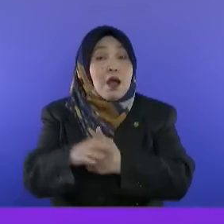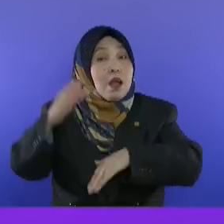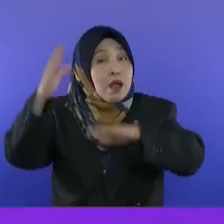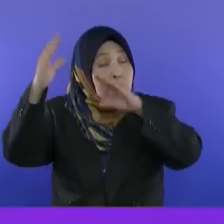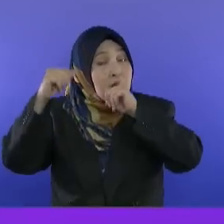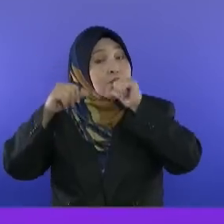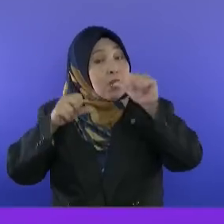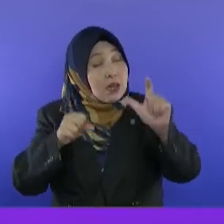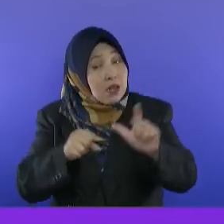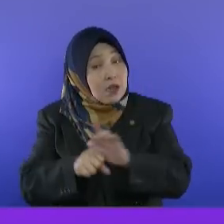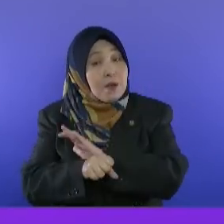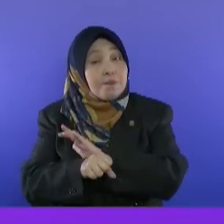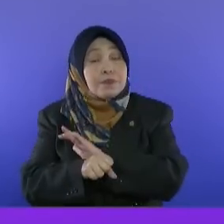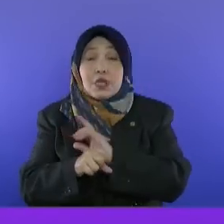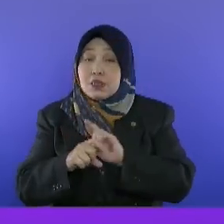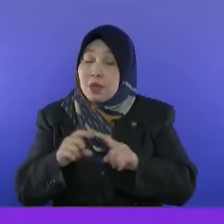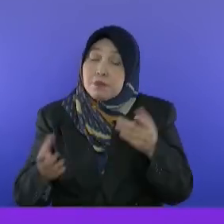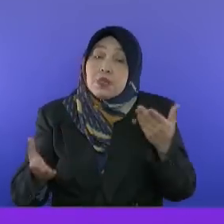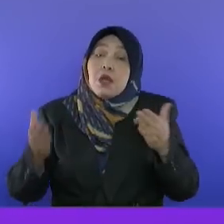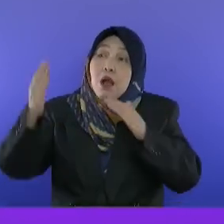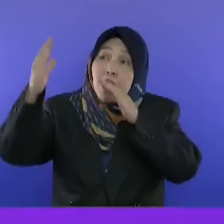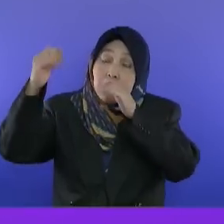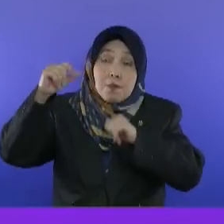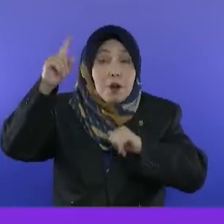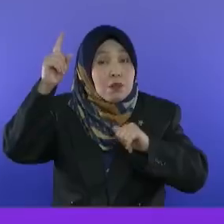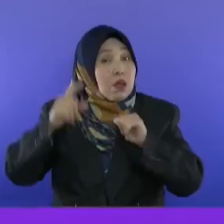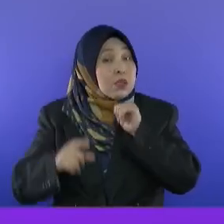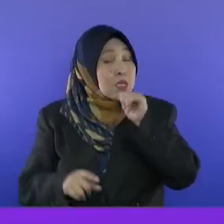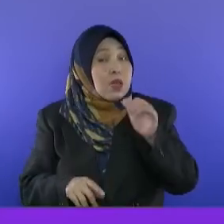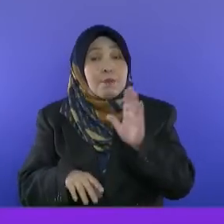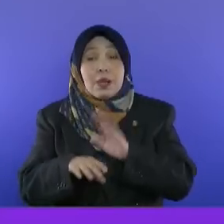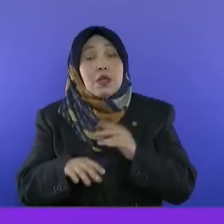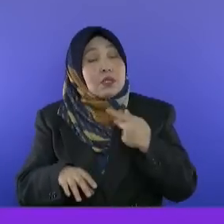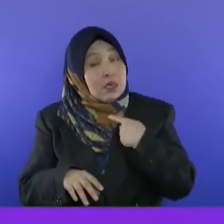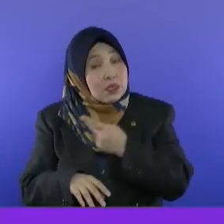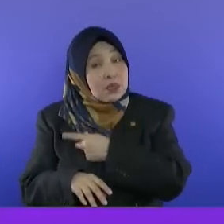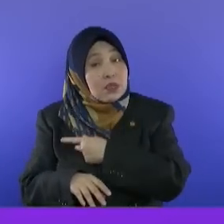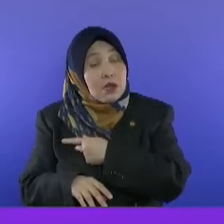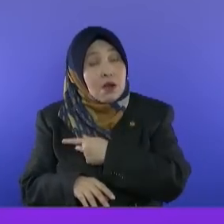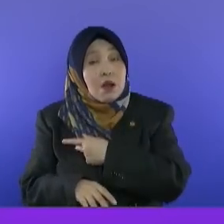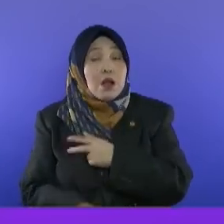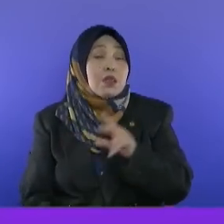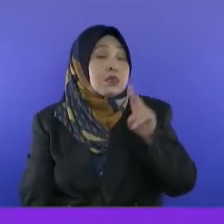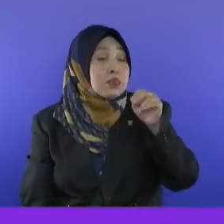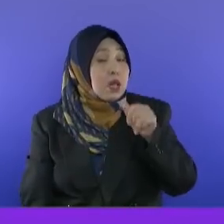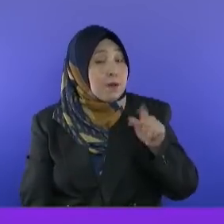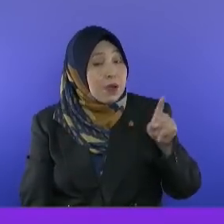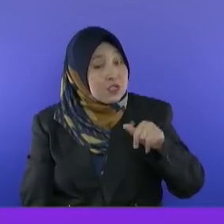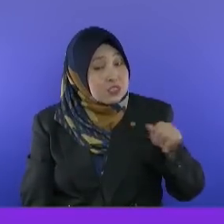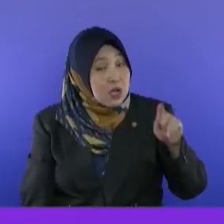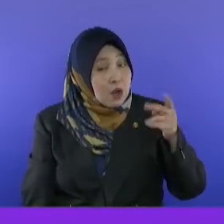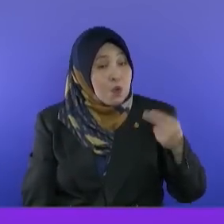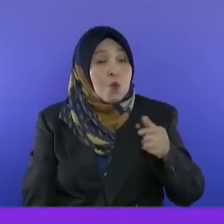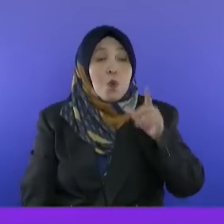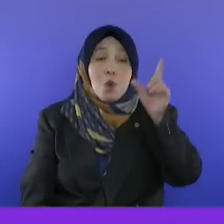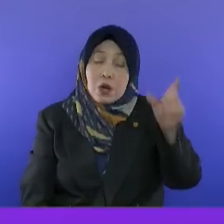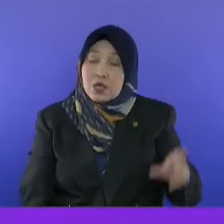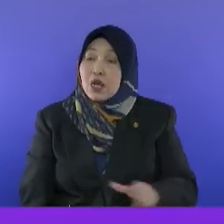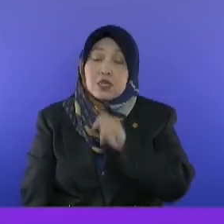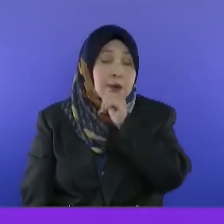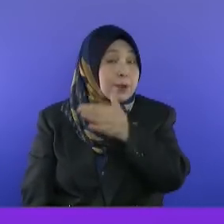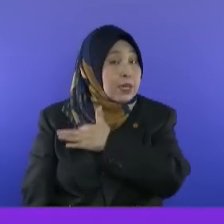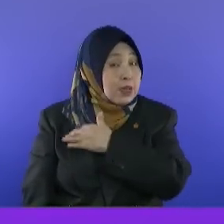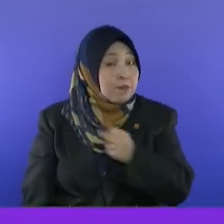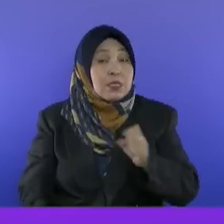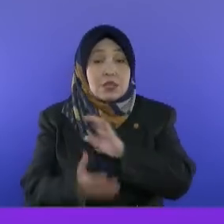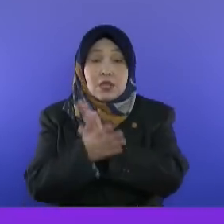tak sempurna tapi moga-moga Allah tidak gelarkan kita sebagai nabi minhum ayat